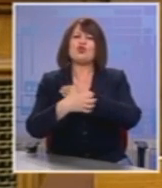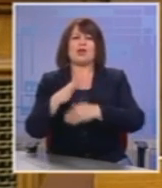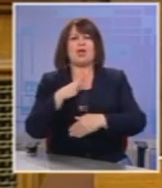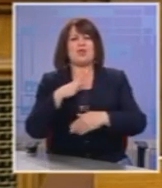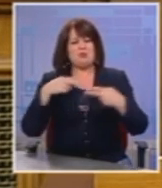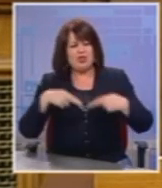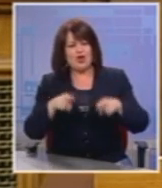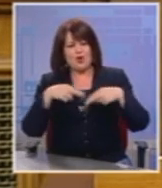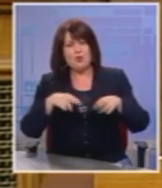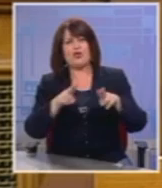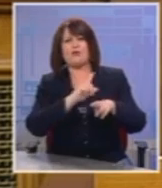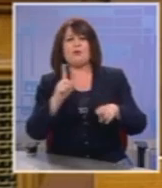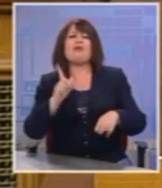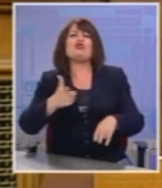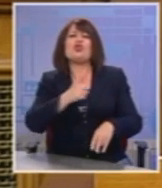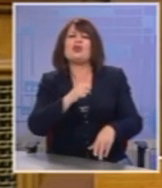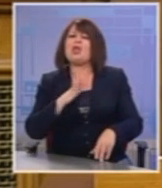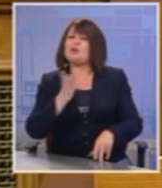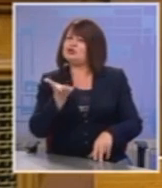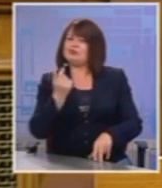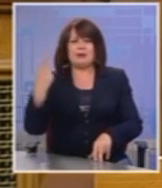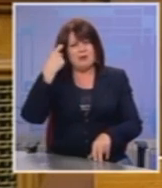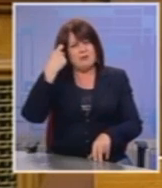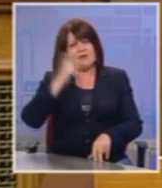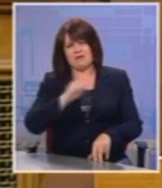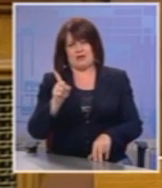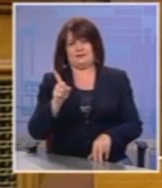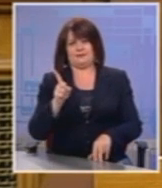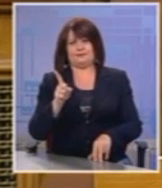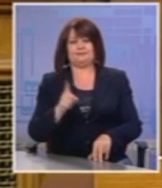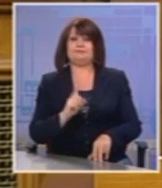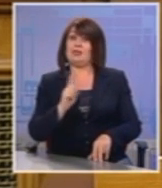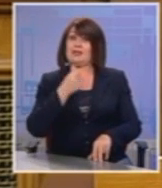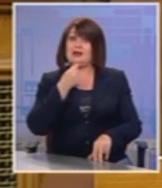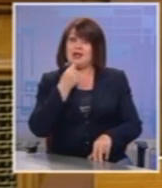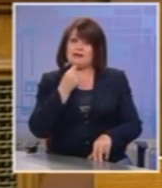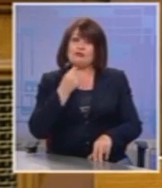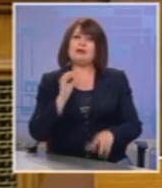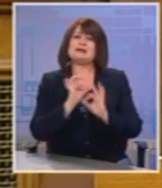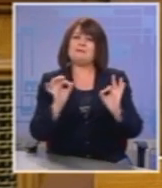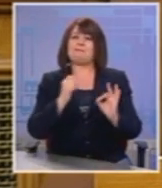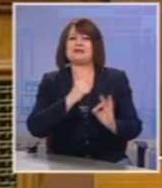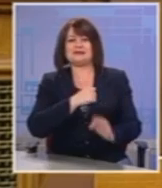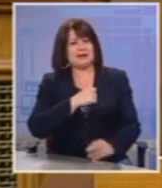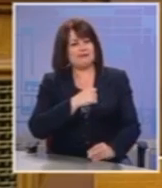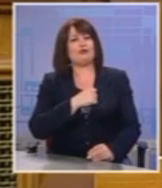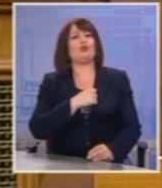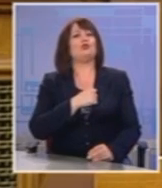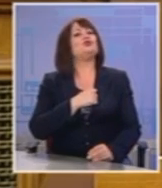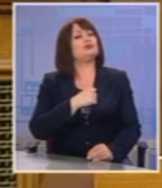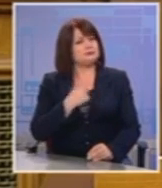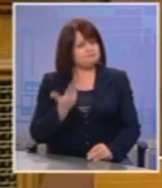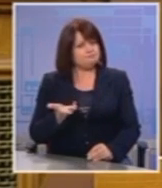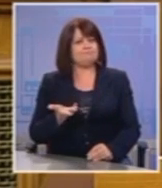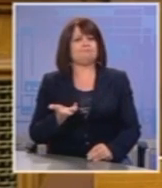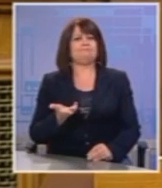δρόμο και να μην έχουμε πια φτωχούς και ανθρώπους που αυτοκτονούν δεν είναι εύκολο αλλά είμαι βέβαιη ότι